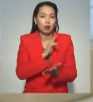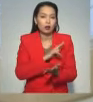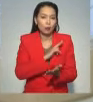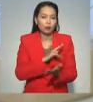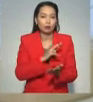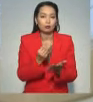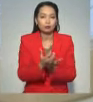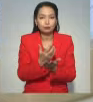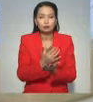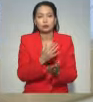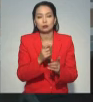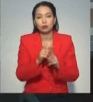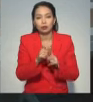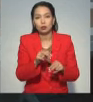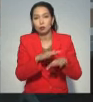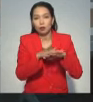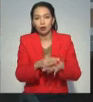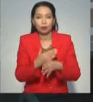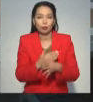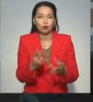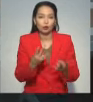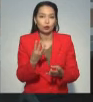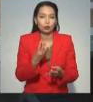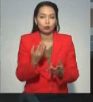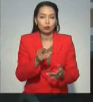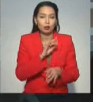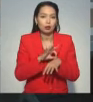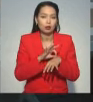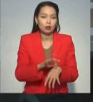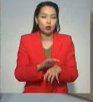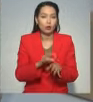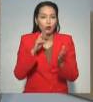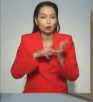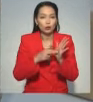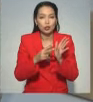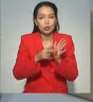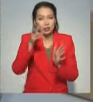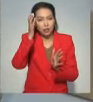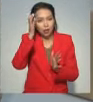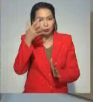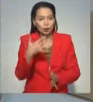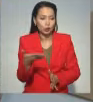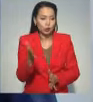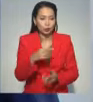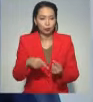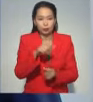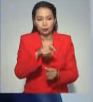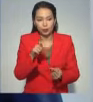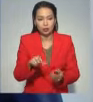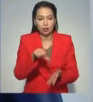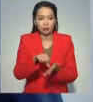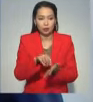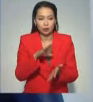оны қаржыландыру. Төртінші мәрте жүзеге асырылған жобаға 8 ғалым, 50-ден аса кәсіпкер қатысты.